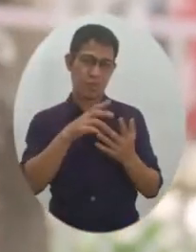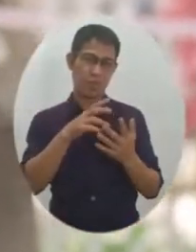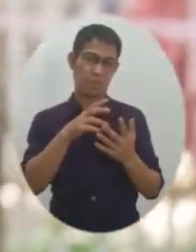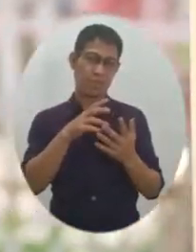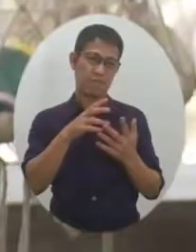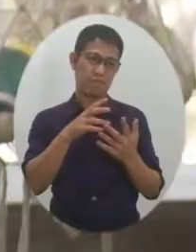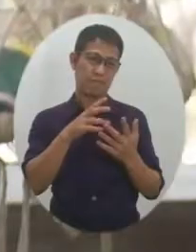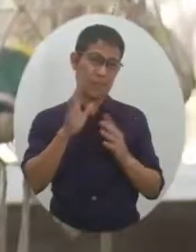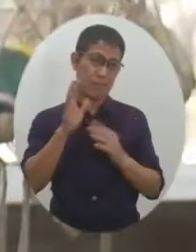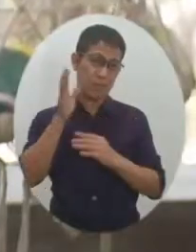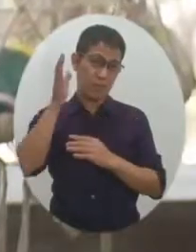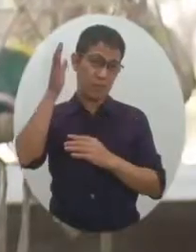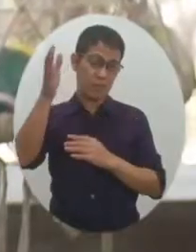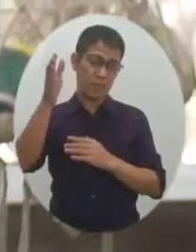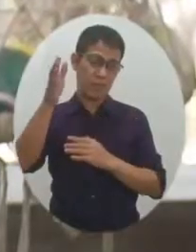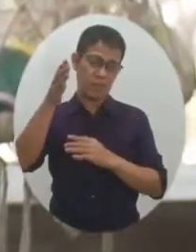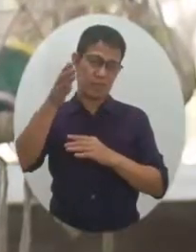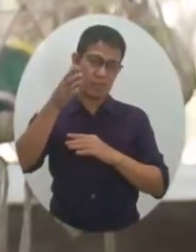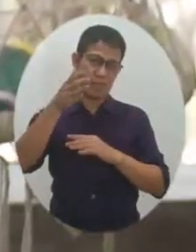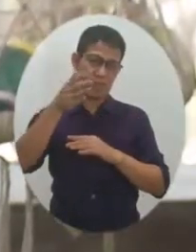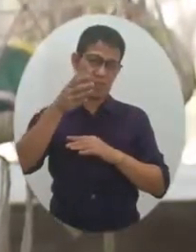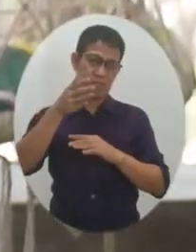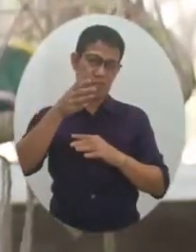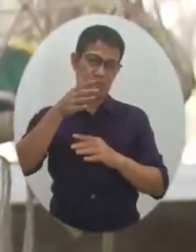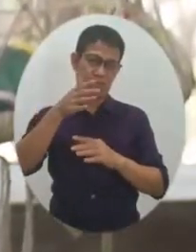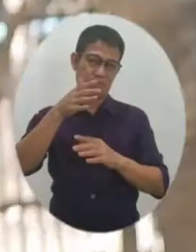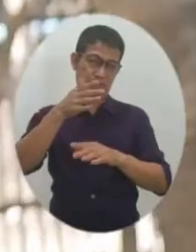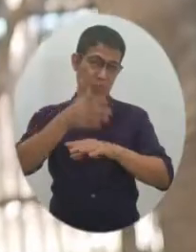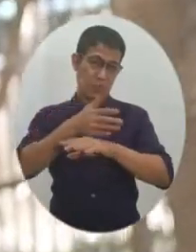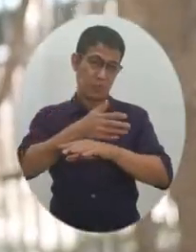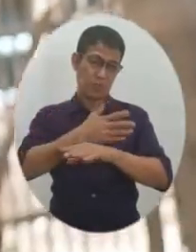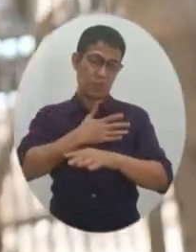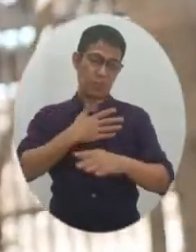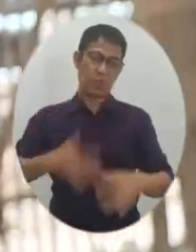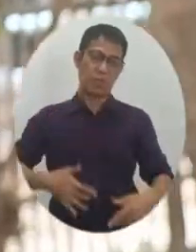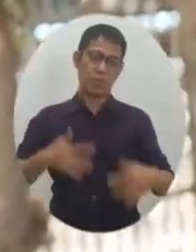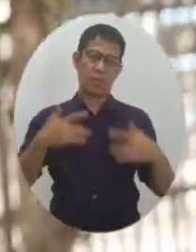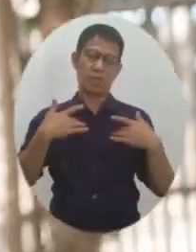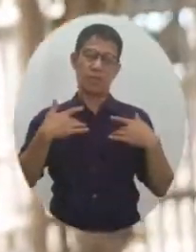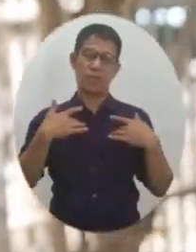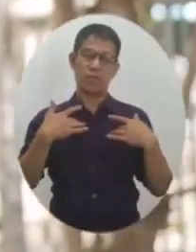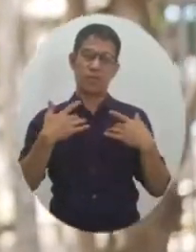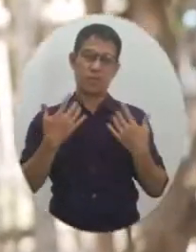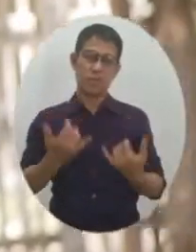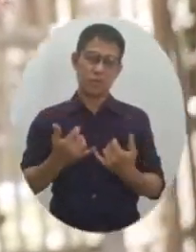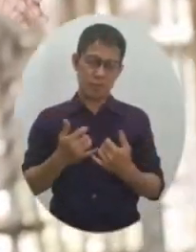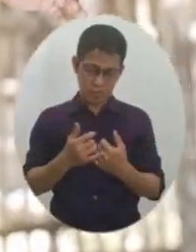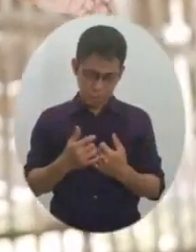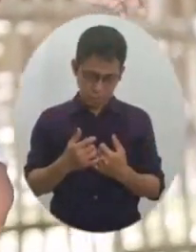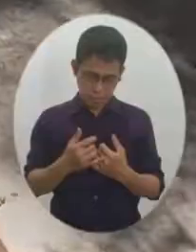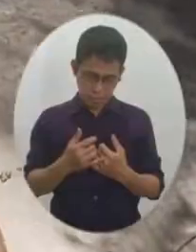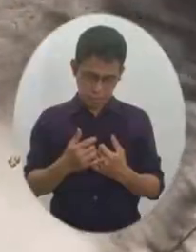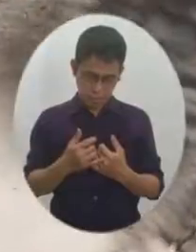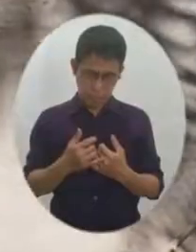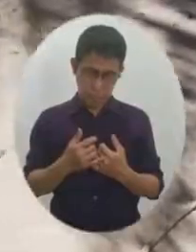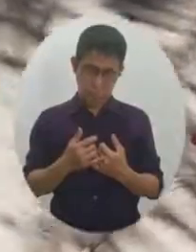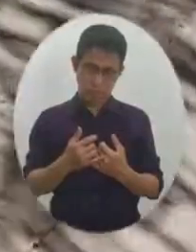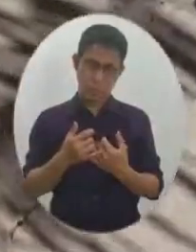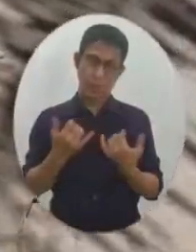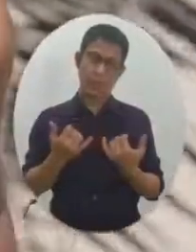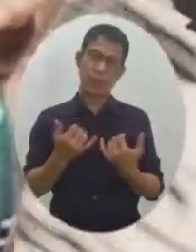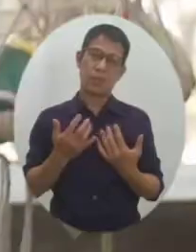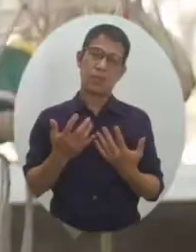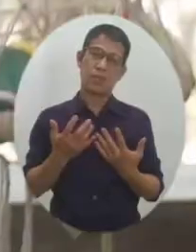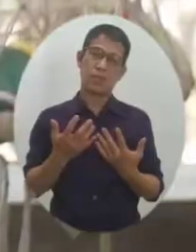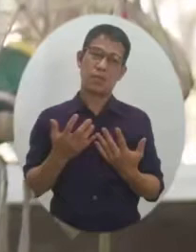kami sa hirap, kahit papaano, nangangarap rin naman kami na umangat kahit konti. Bali po, ang banding po na ginagawa namin na gusto ng aming